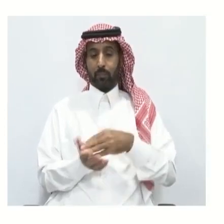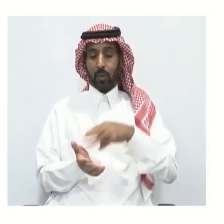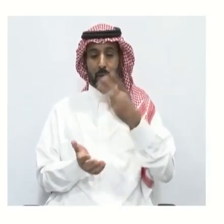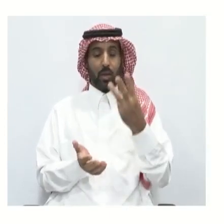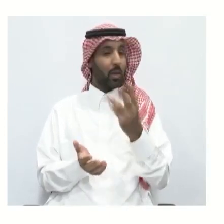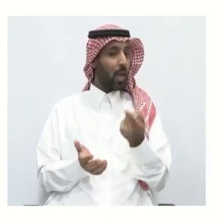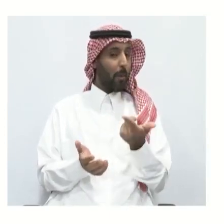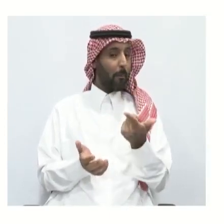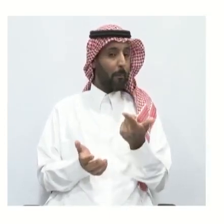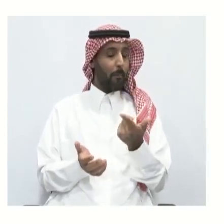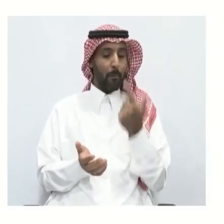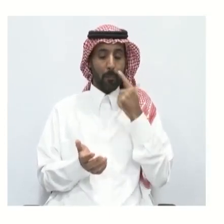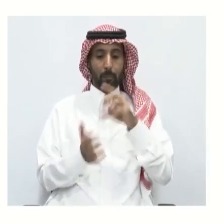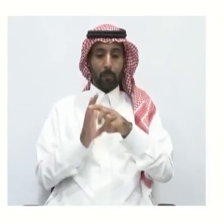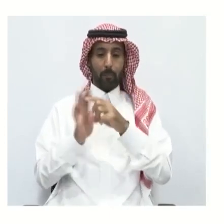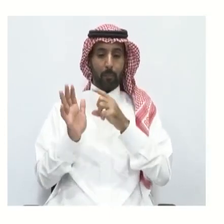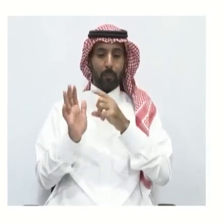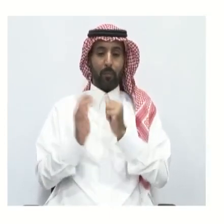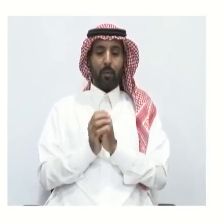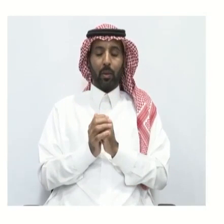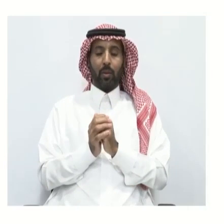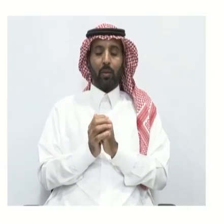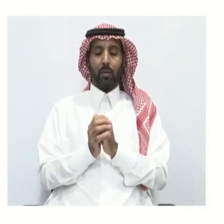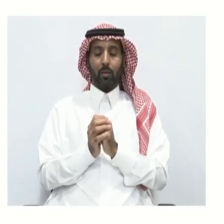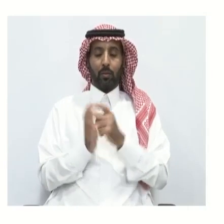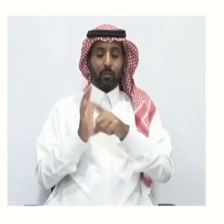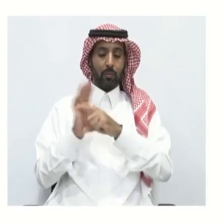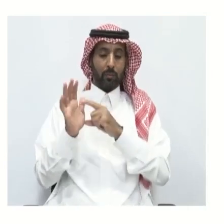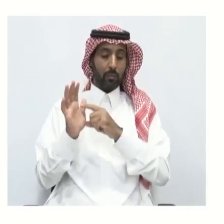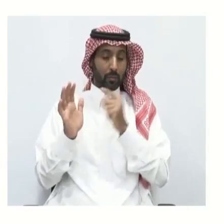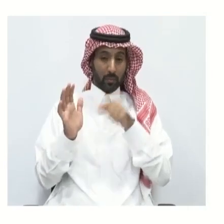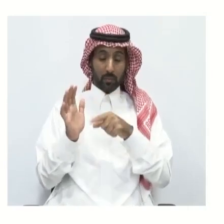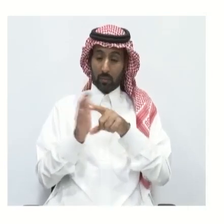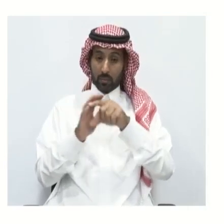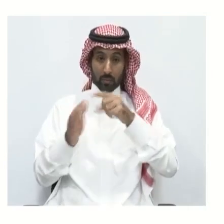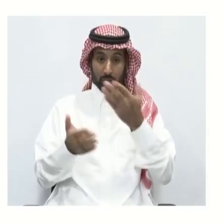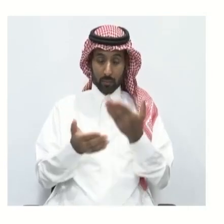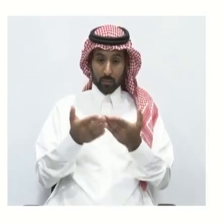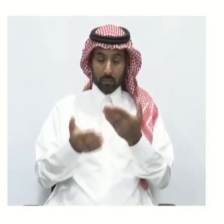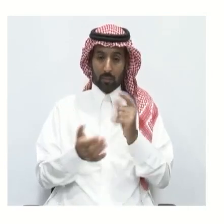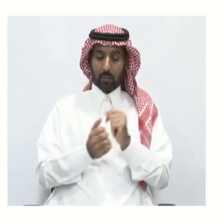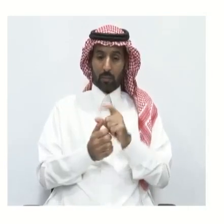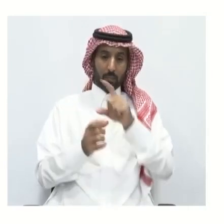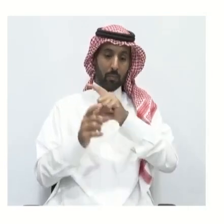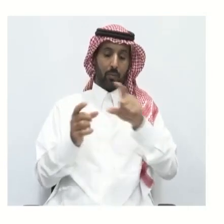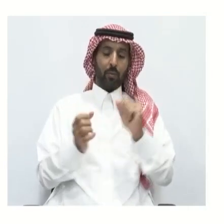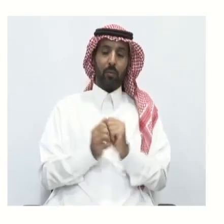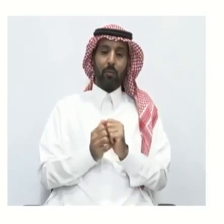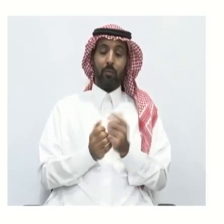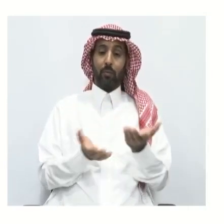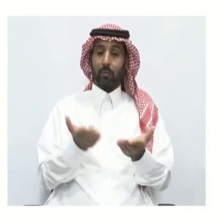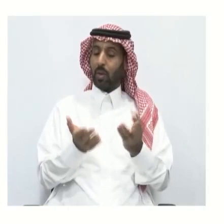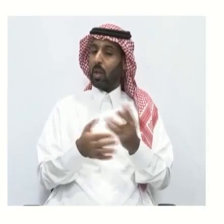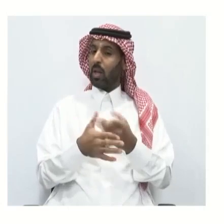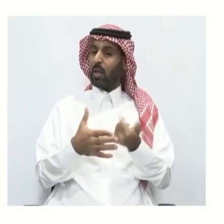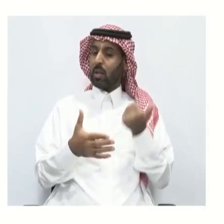احسب كتله كلوريد الالمنيوم بما ان لدي في المعادله ان كلوريد الالمنيوم هو الناتج